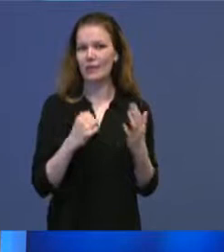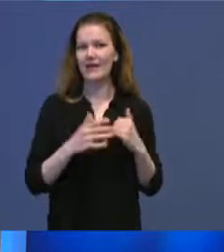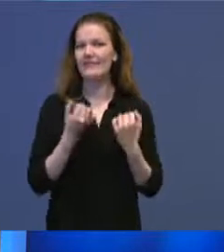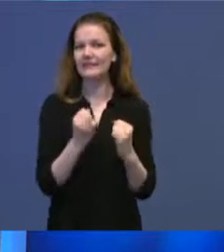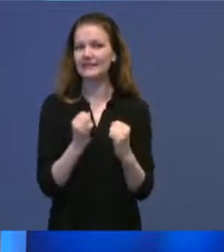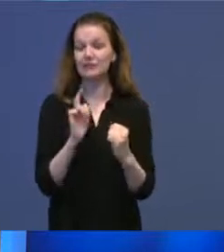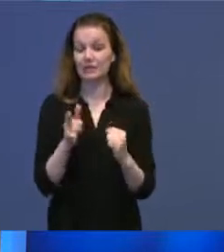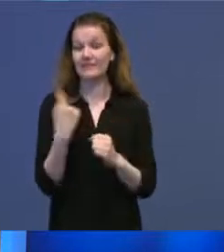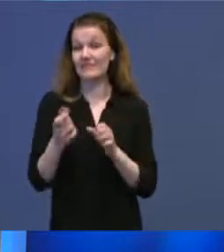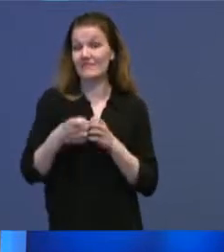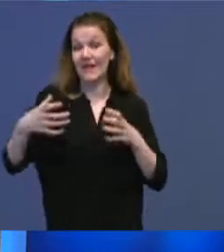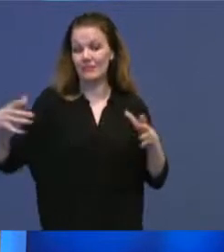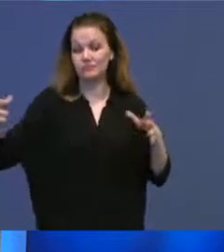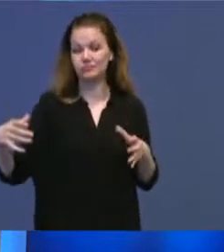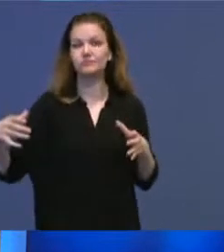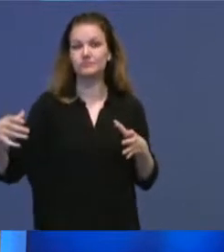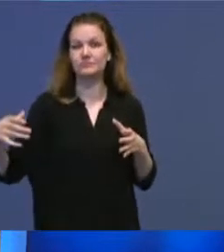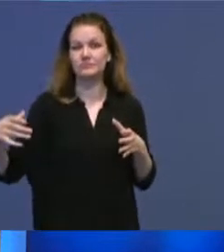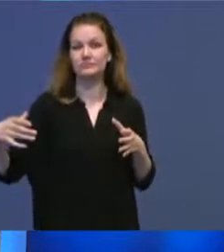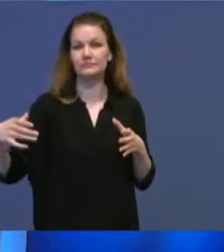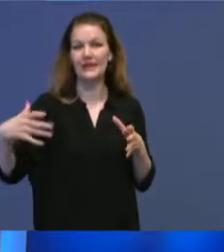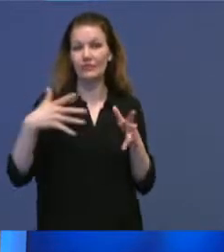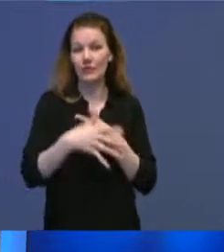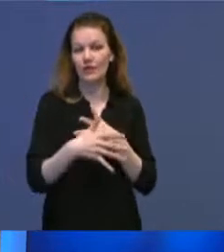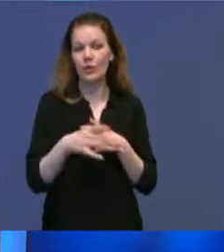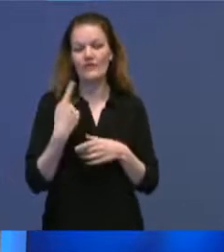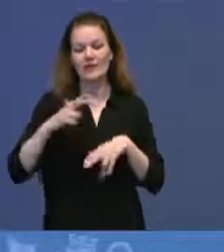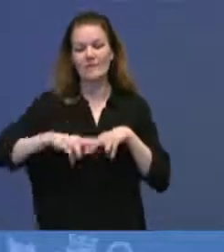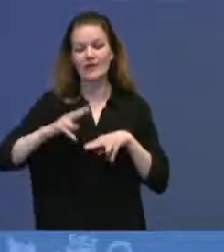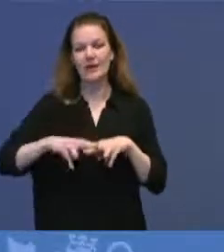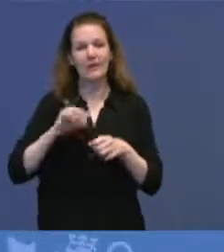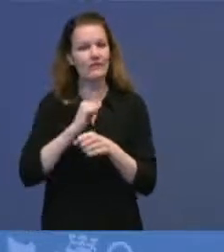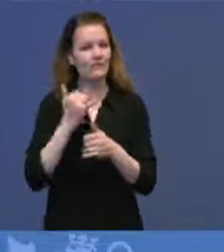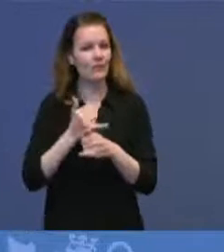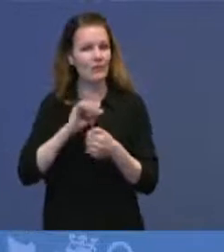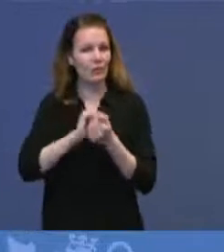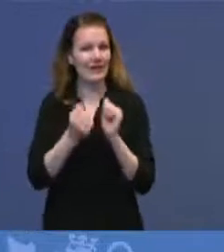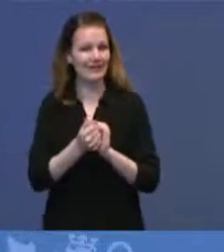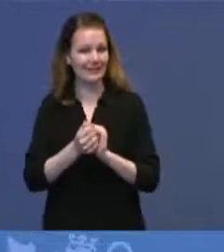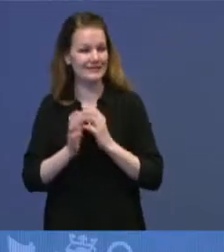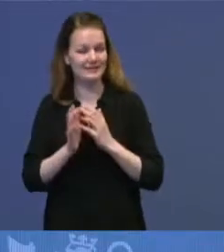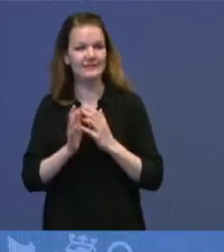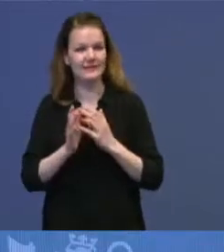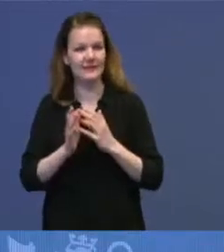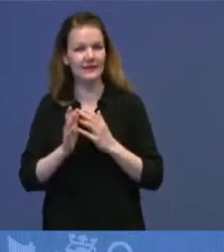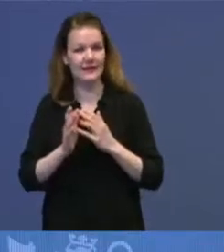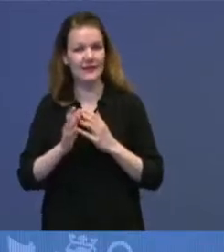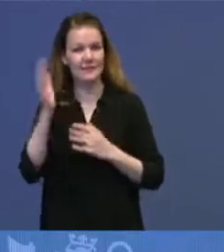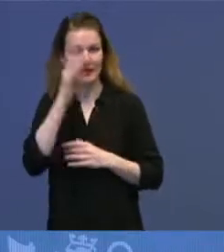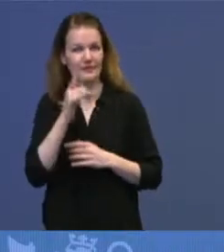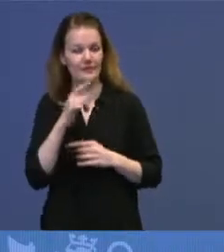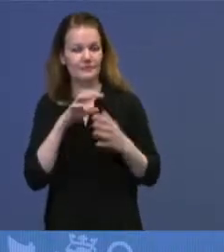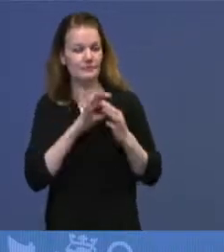på vegne av flere, og fordi vi som europeiske land står sammen og markerer politiske forhold til det som er Russlands